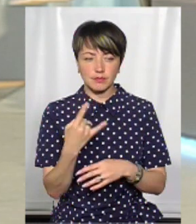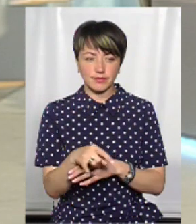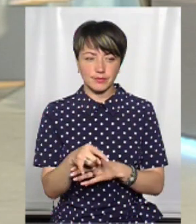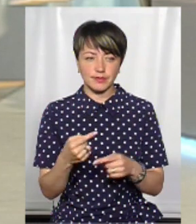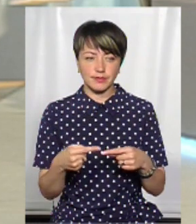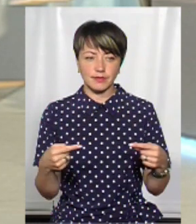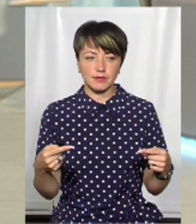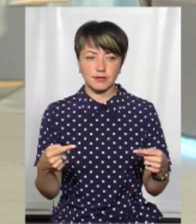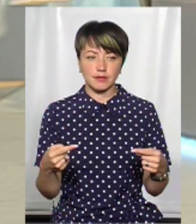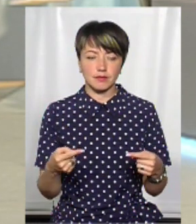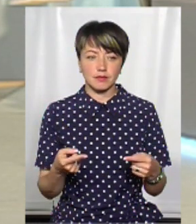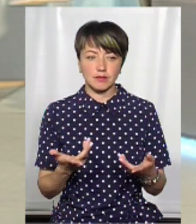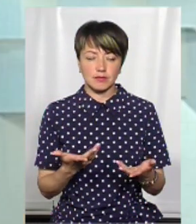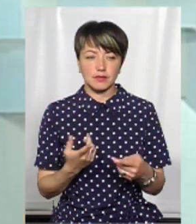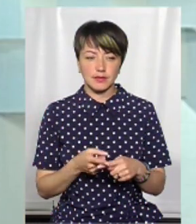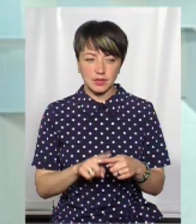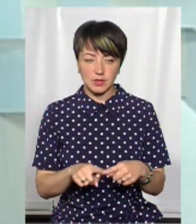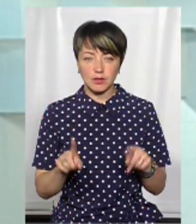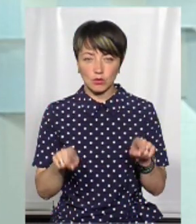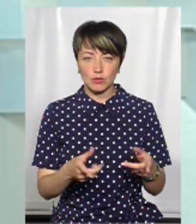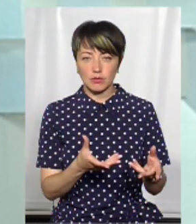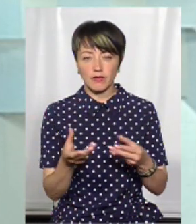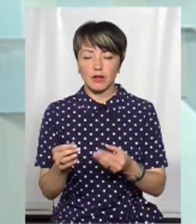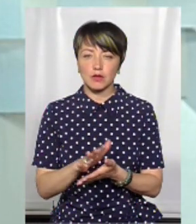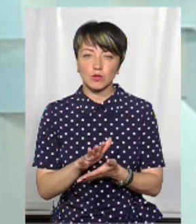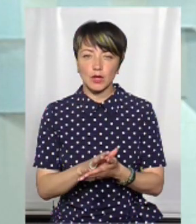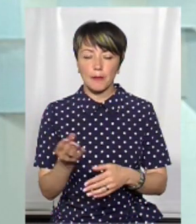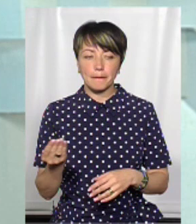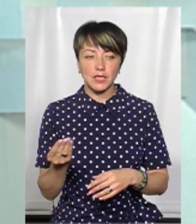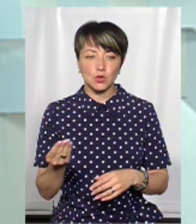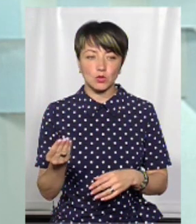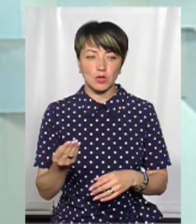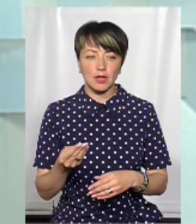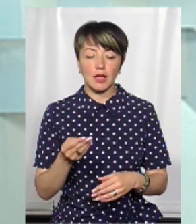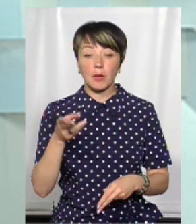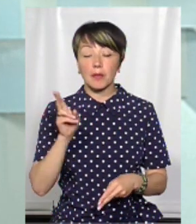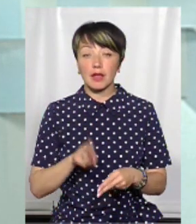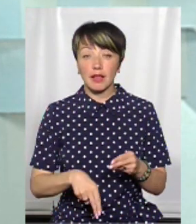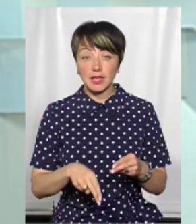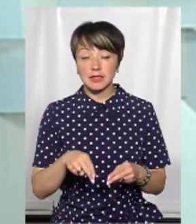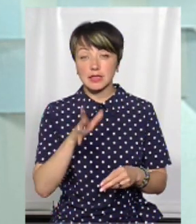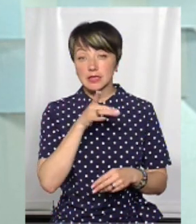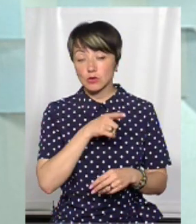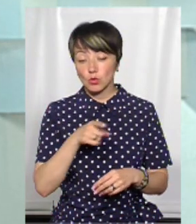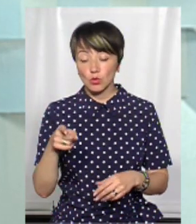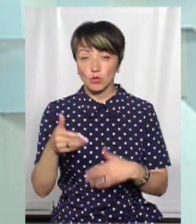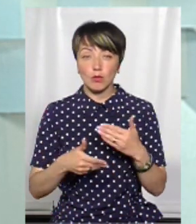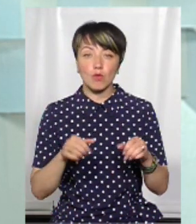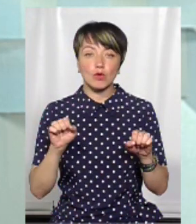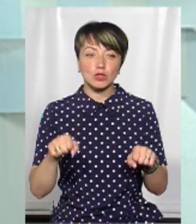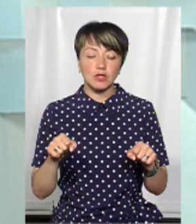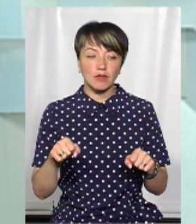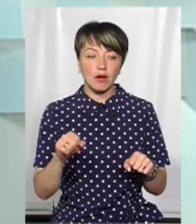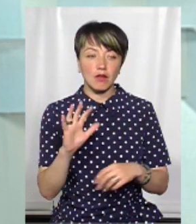груші і так далі, ну, відходи органічні. Це також впливає на забруднення піску. І під кінець пляжу, можливо, ще